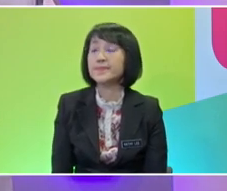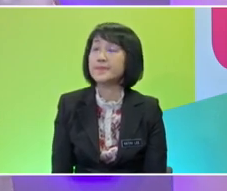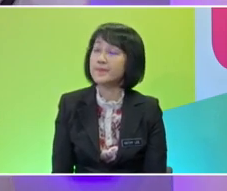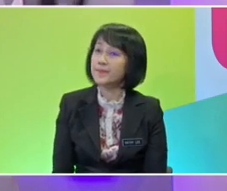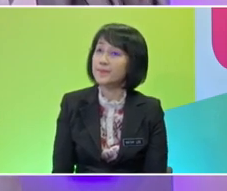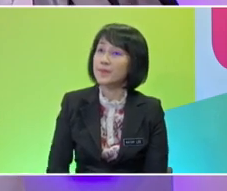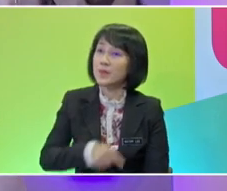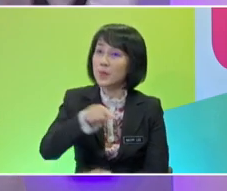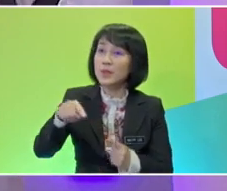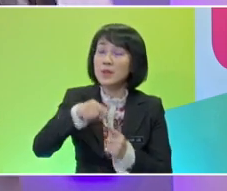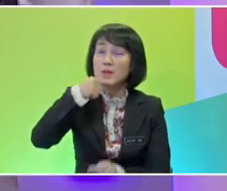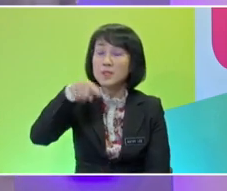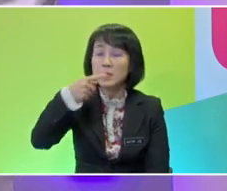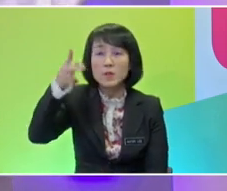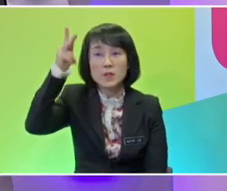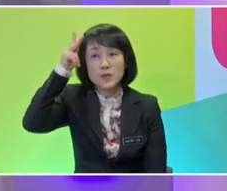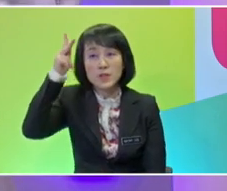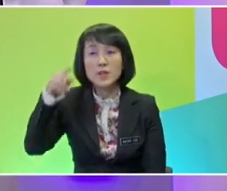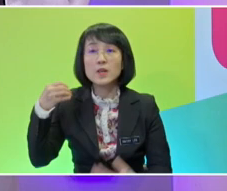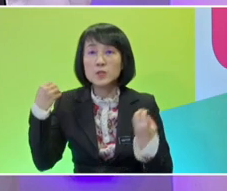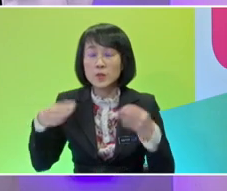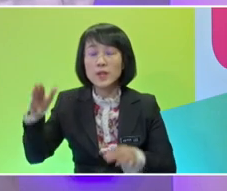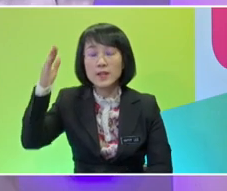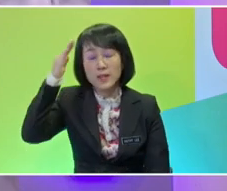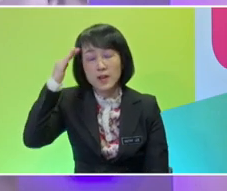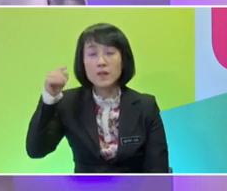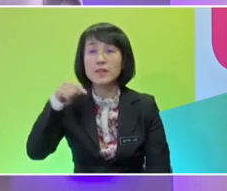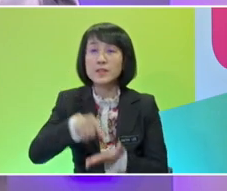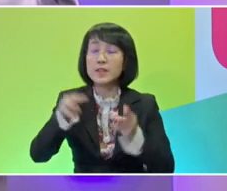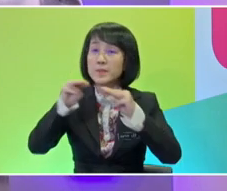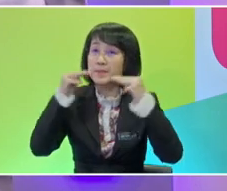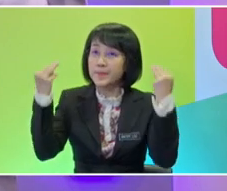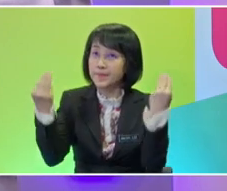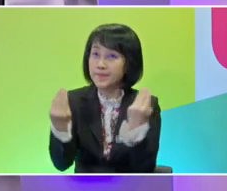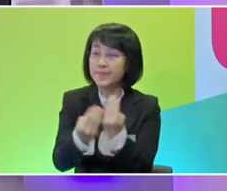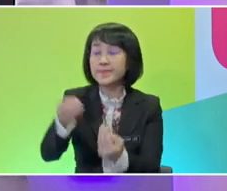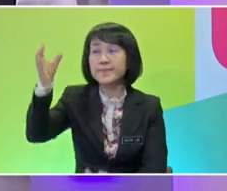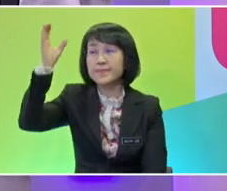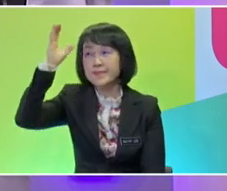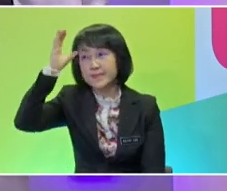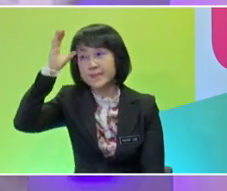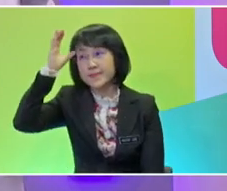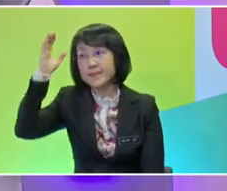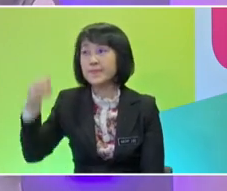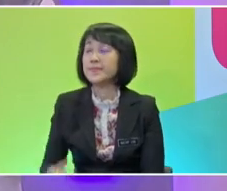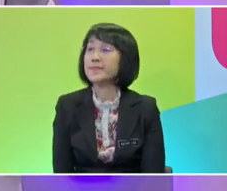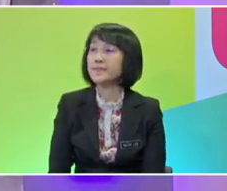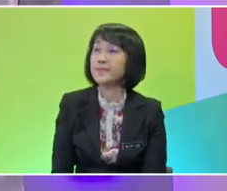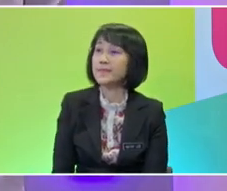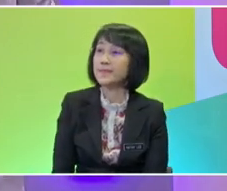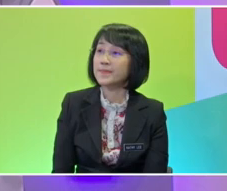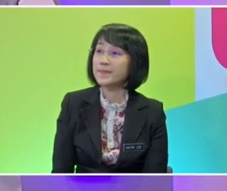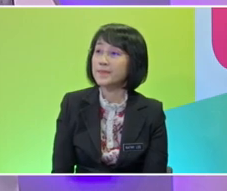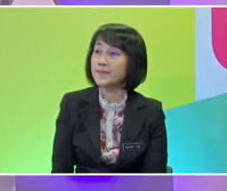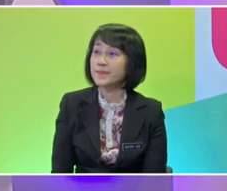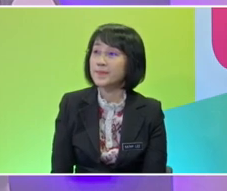kita tahu ini adalah masyarakat China Memang cari hidup mereka begitu berasaskan kepada covisianisme eee jadi ini adalah berasal dari pada